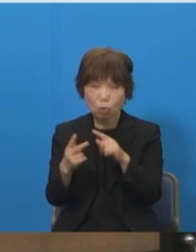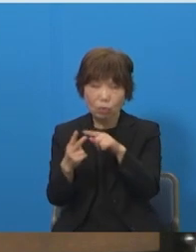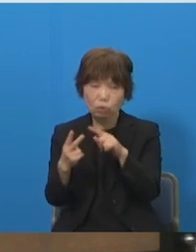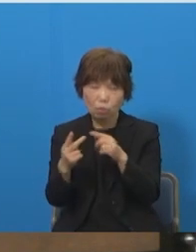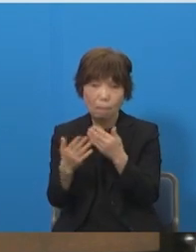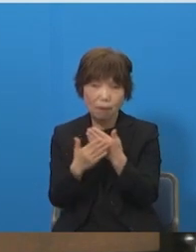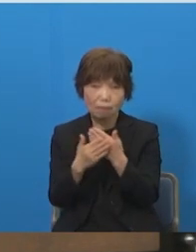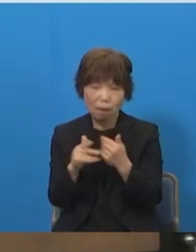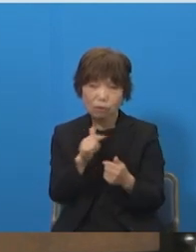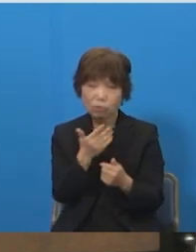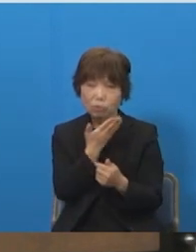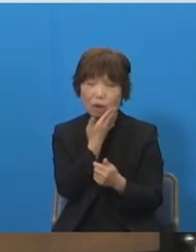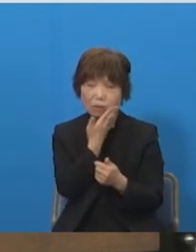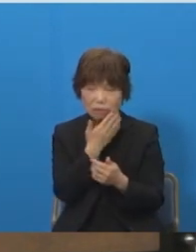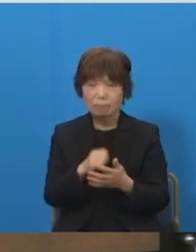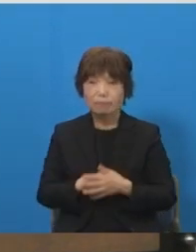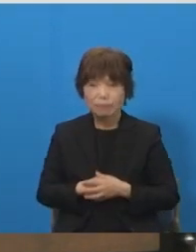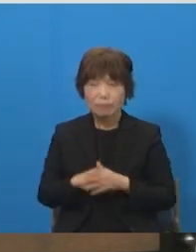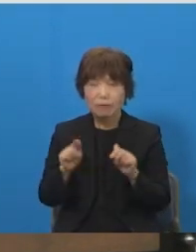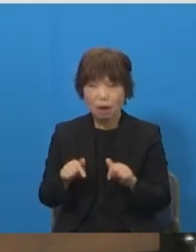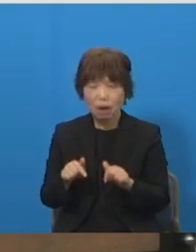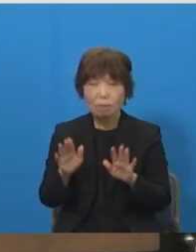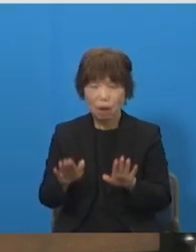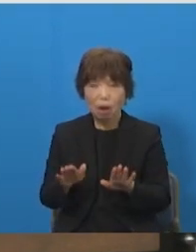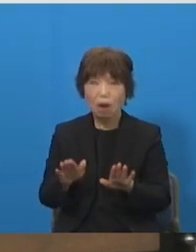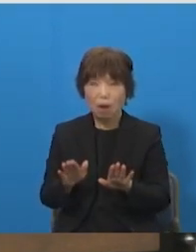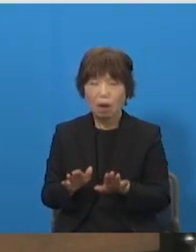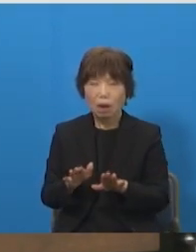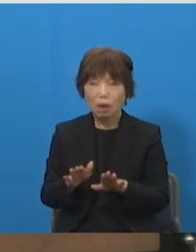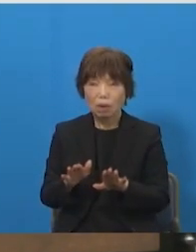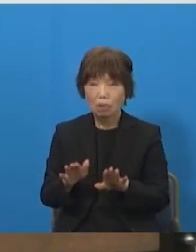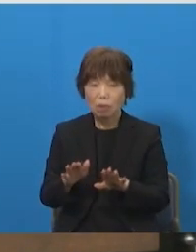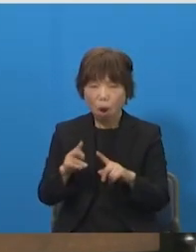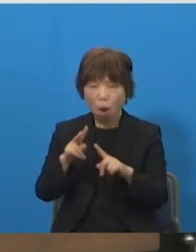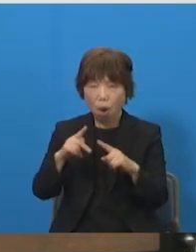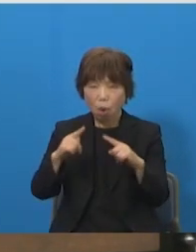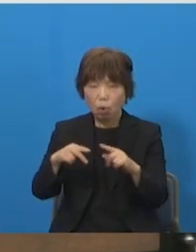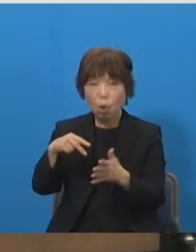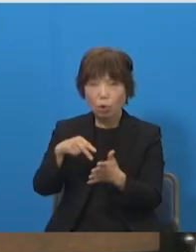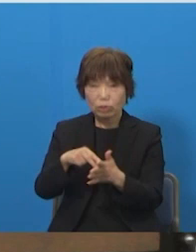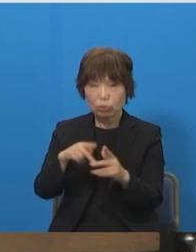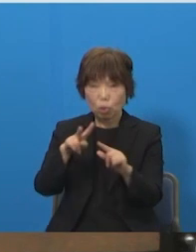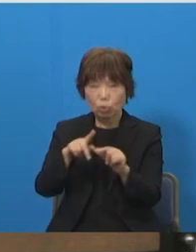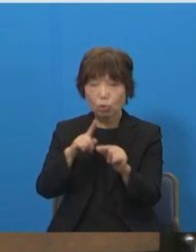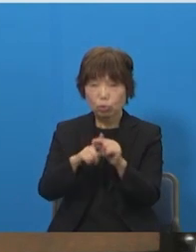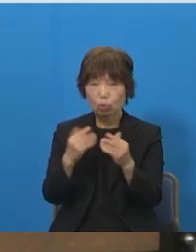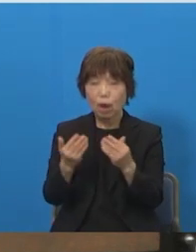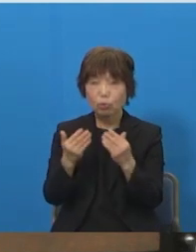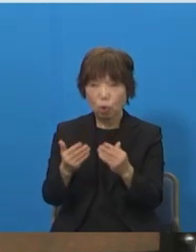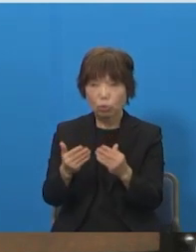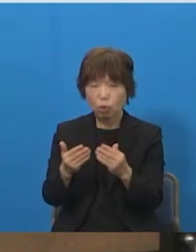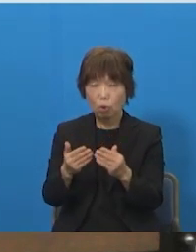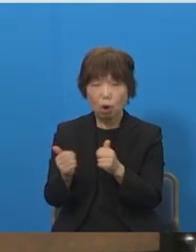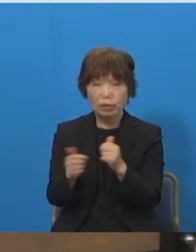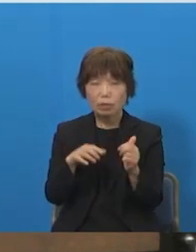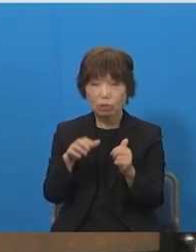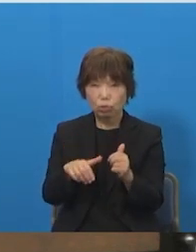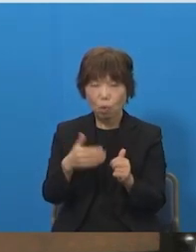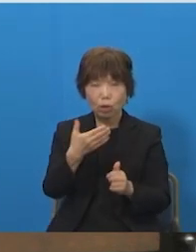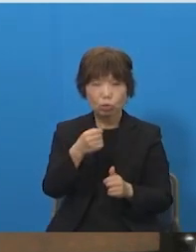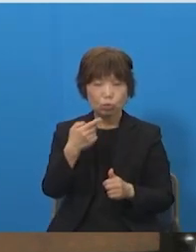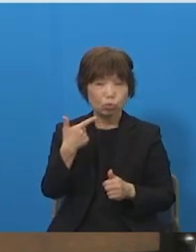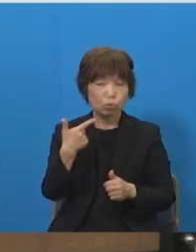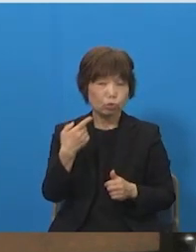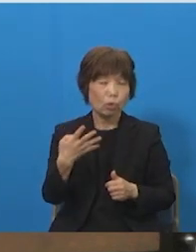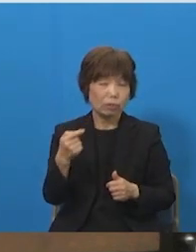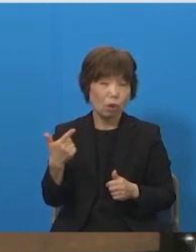です。現時点での統計によると、全国公立 小中学校の避難所指定率は